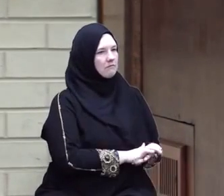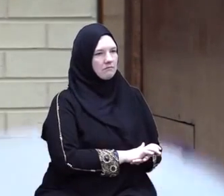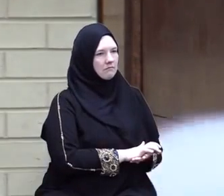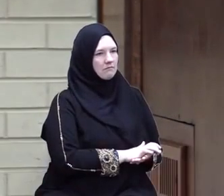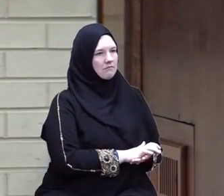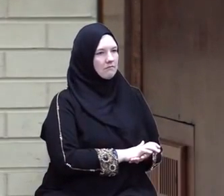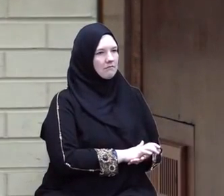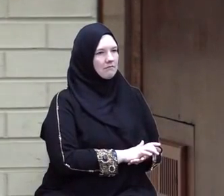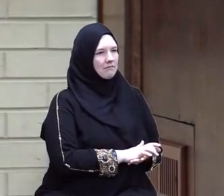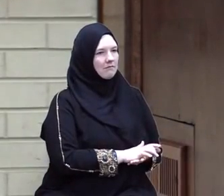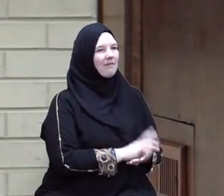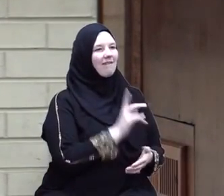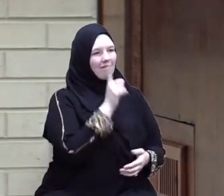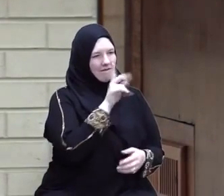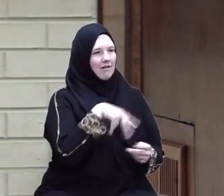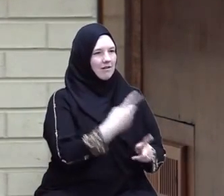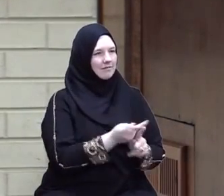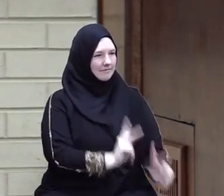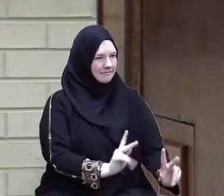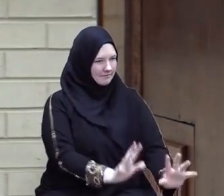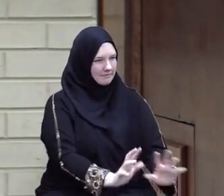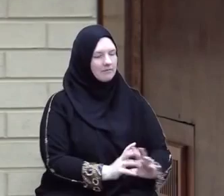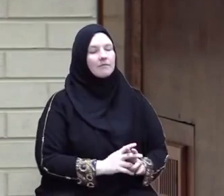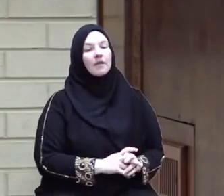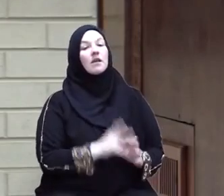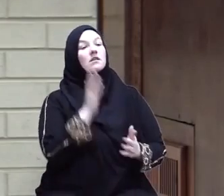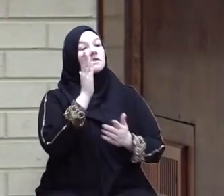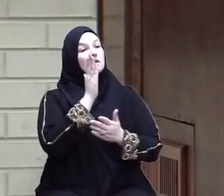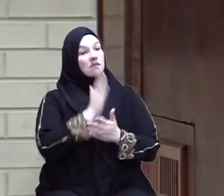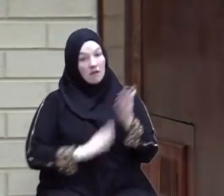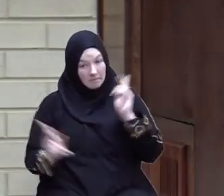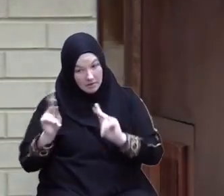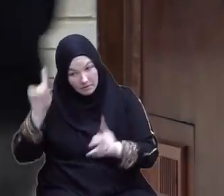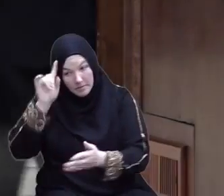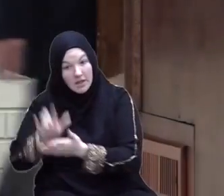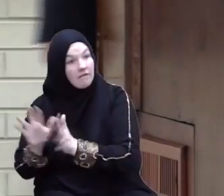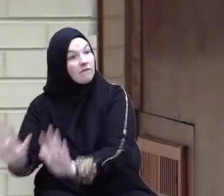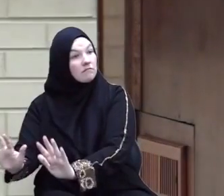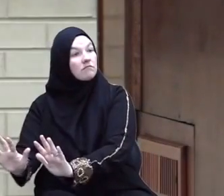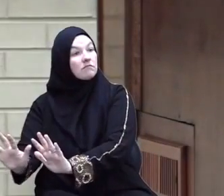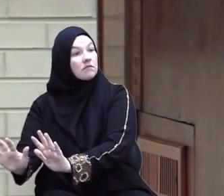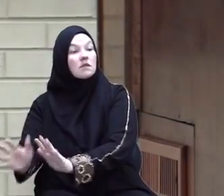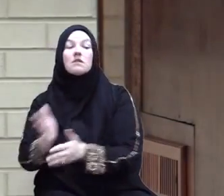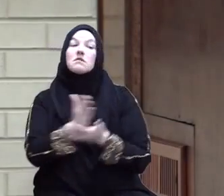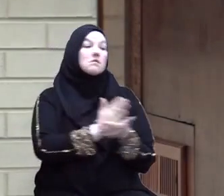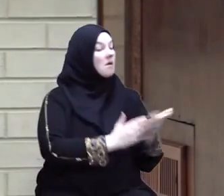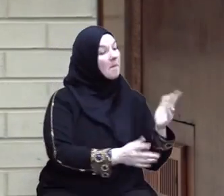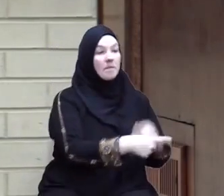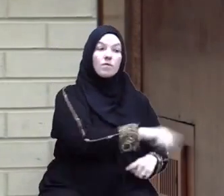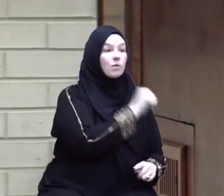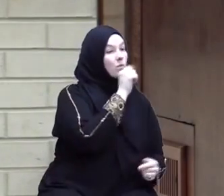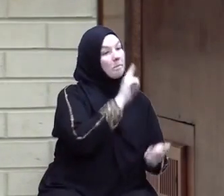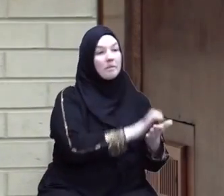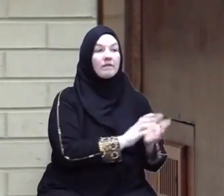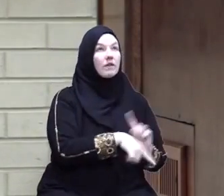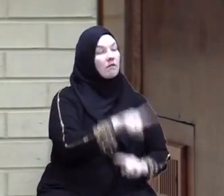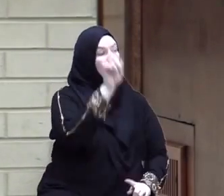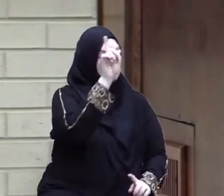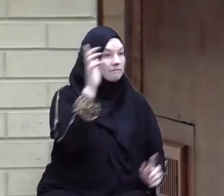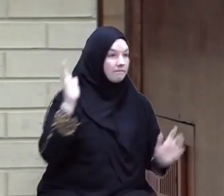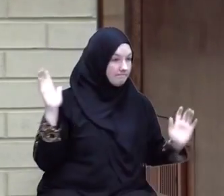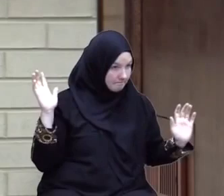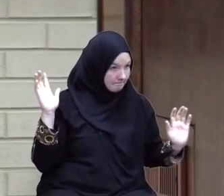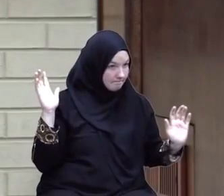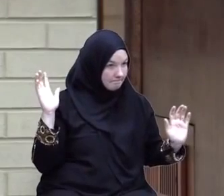كَافِرٌ وَمِنْكُمْ مُؤْمِنٌ. Some of you believe and some of you don't believe. So these are